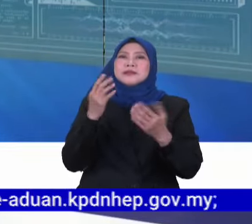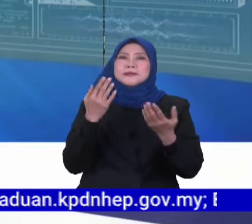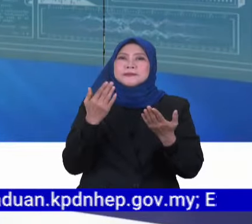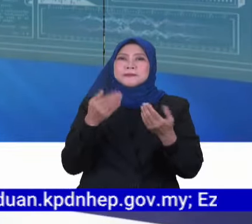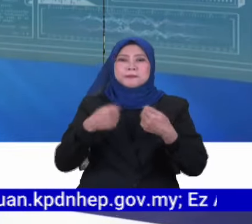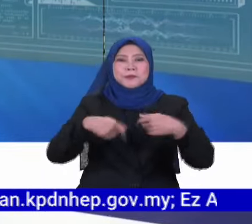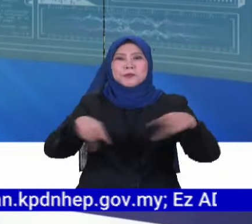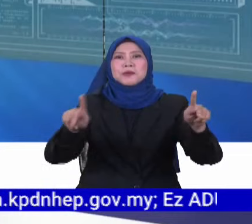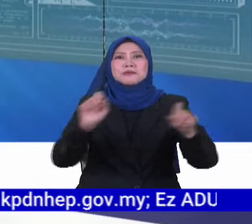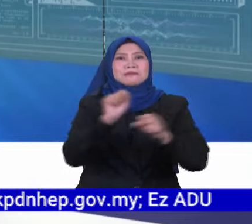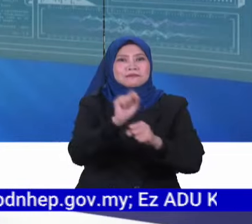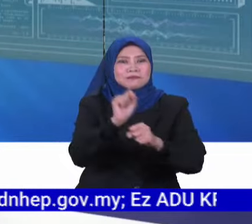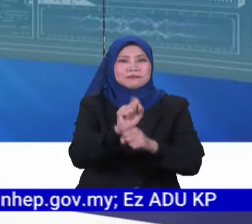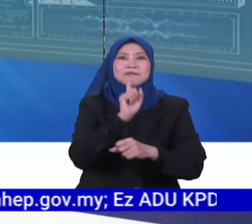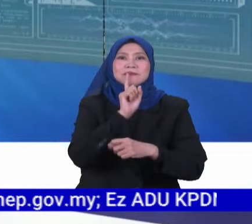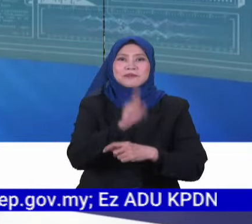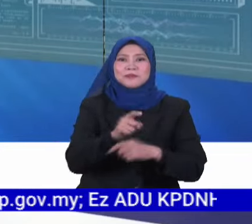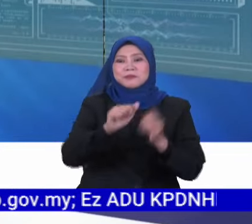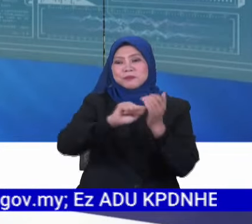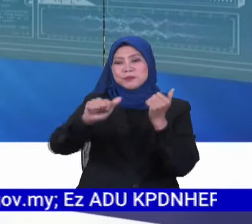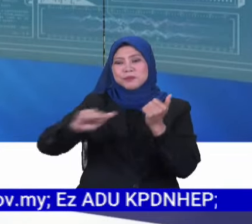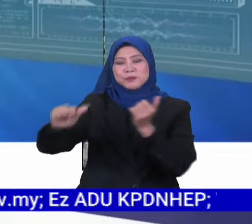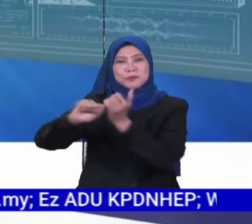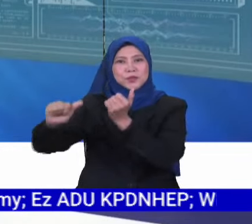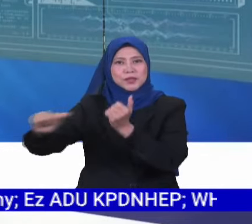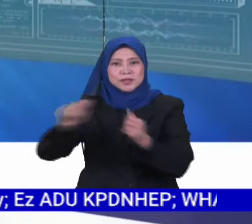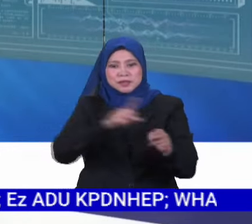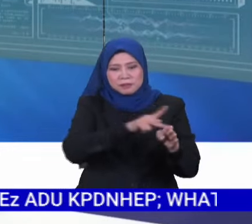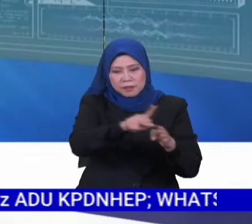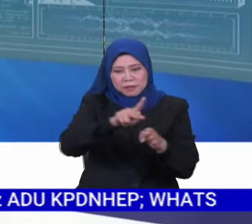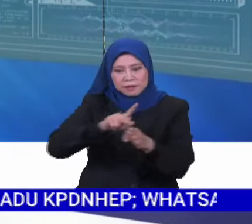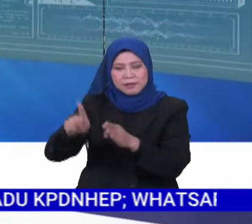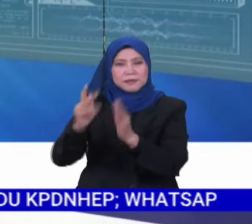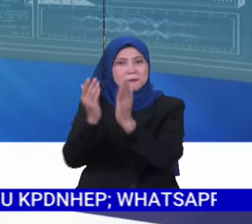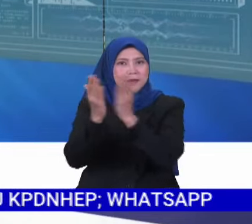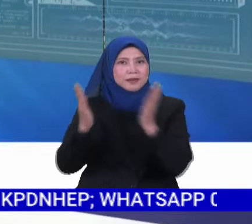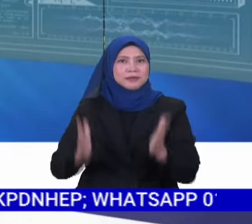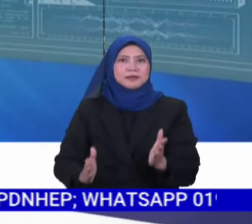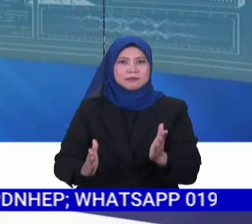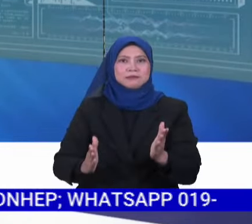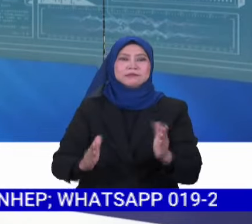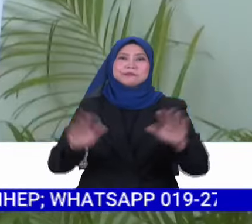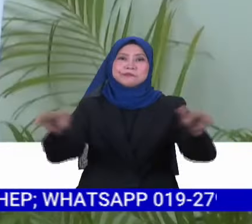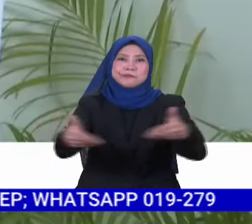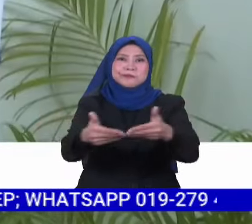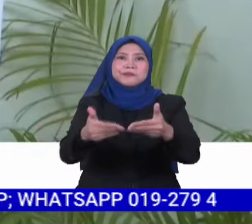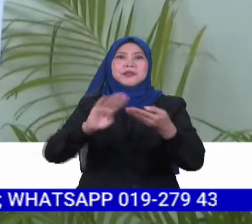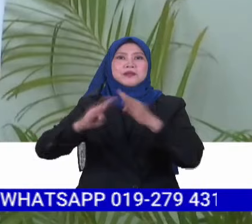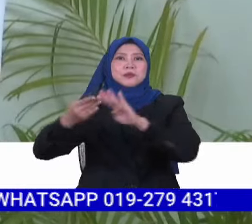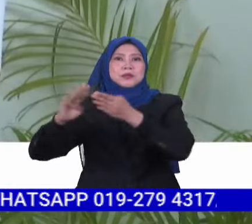Junior pekerjaan sebenarnya selain mempromosikan kepakaran pelajar kepada comenity